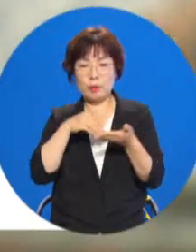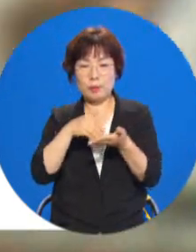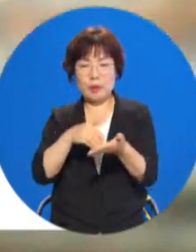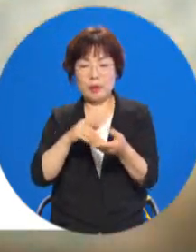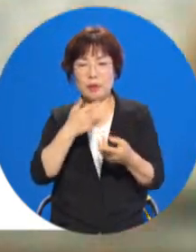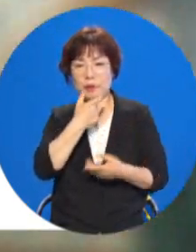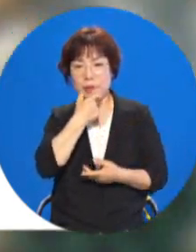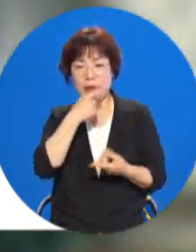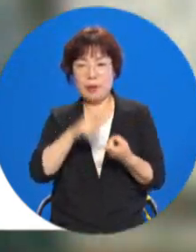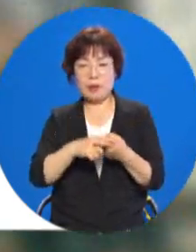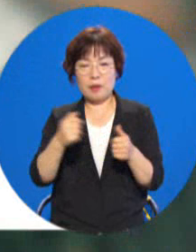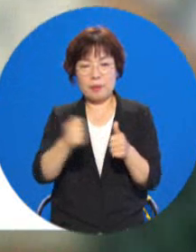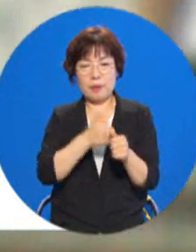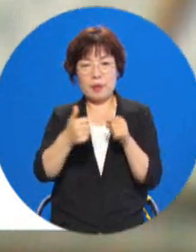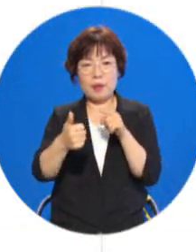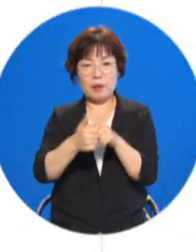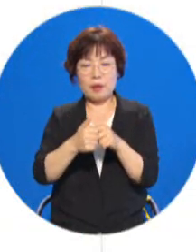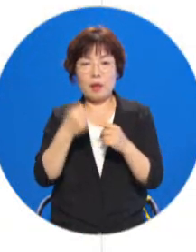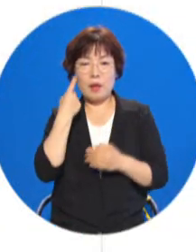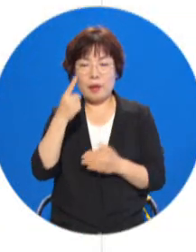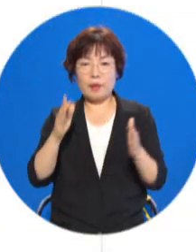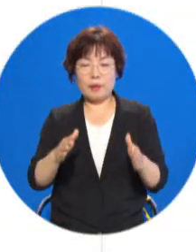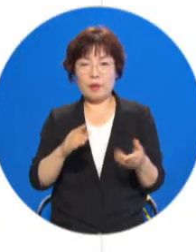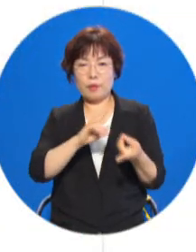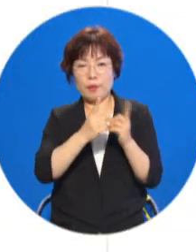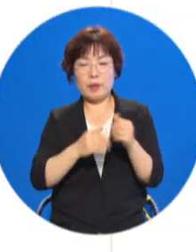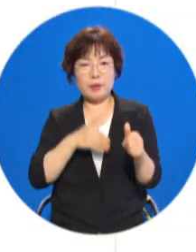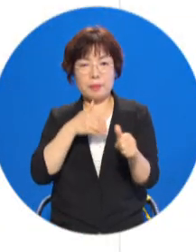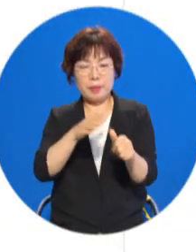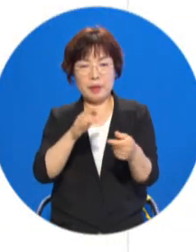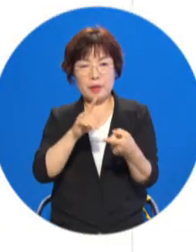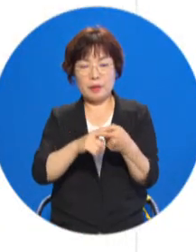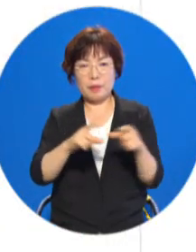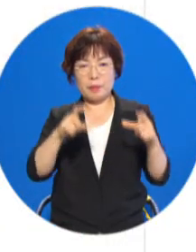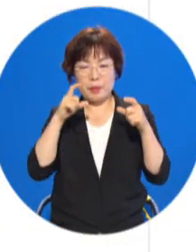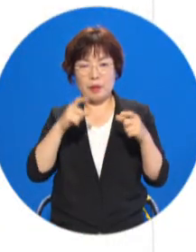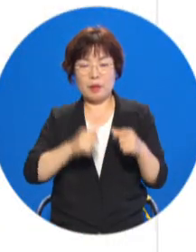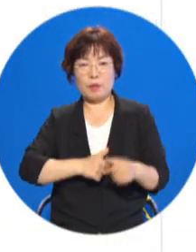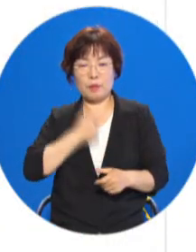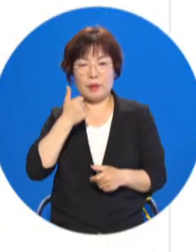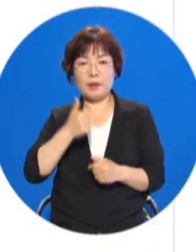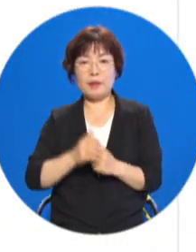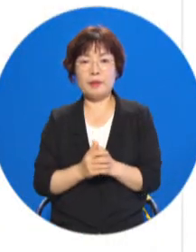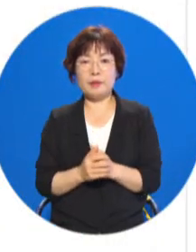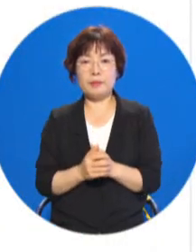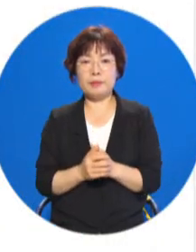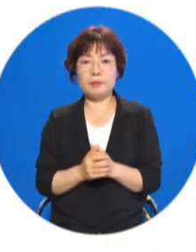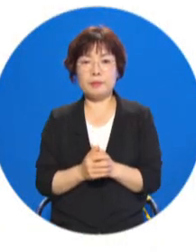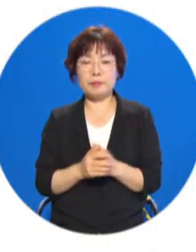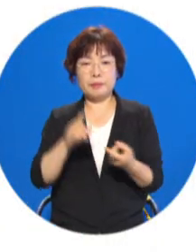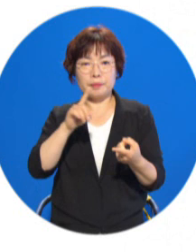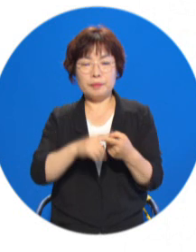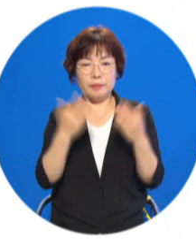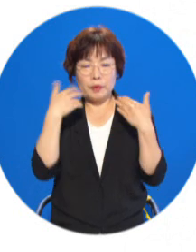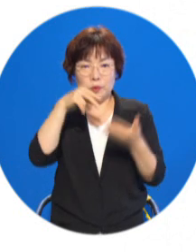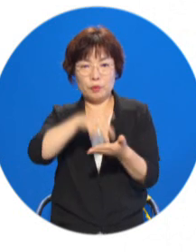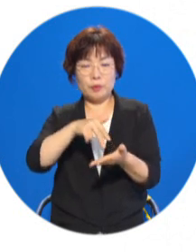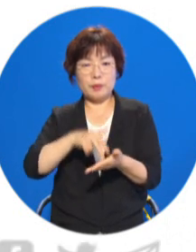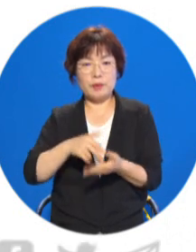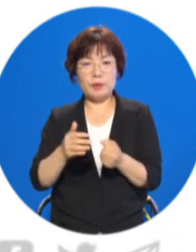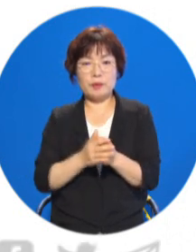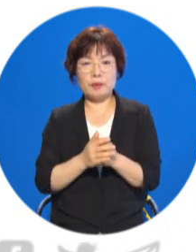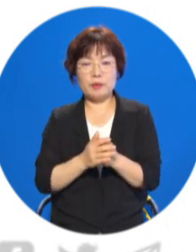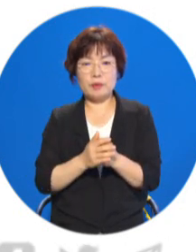있는데도 가해 학생은 한 달 동안의 위탁교육 처분만을 받았다며 항의하고 나섰습니다. 이에 대해 해당